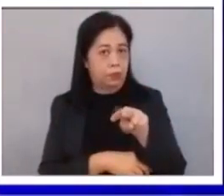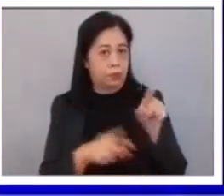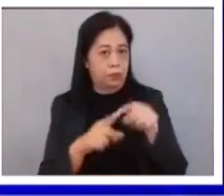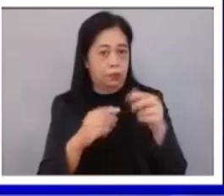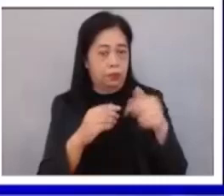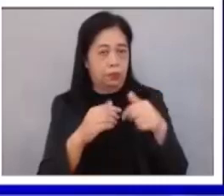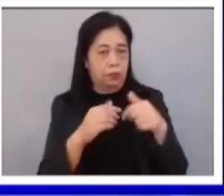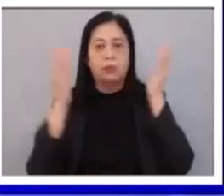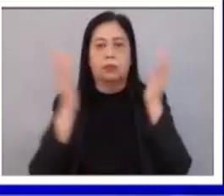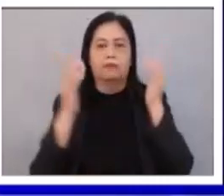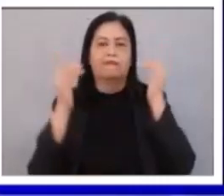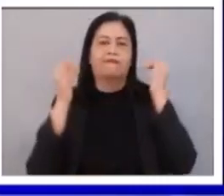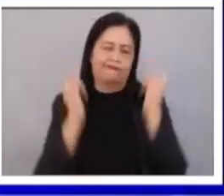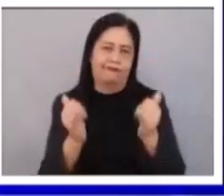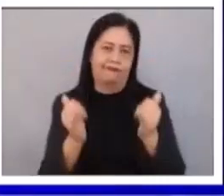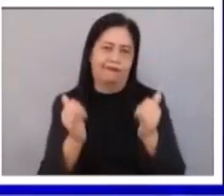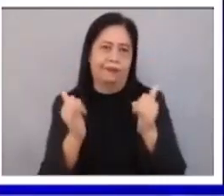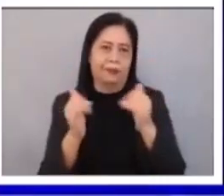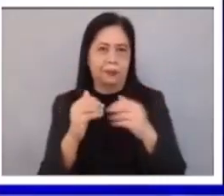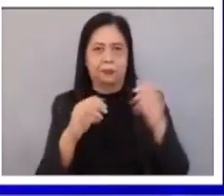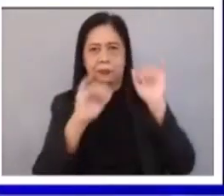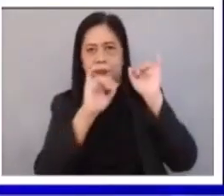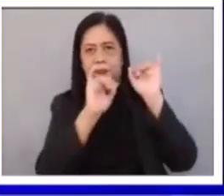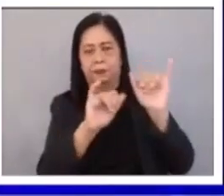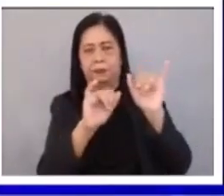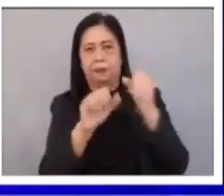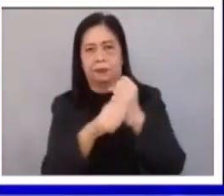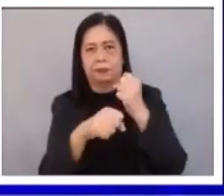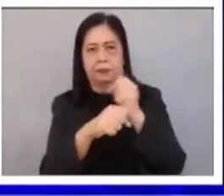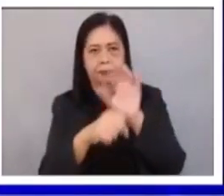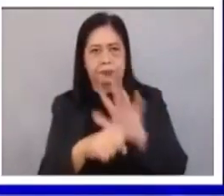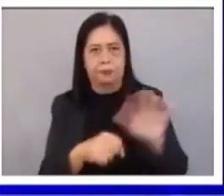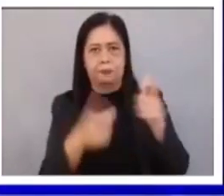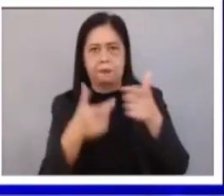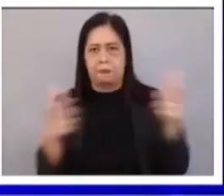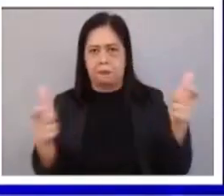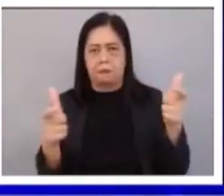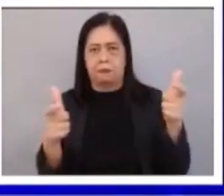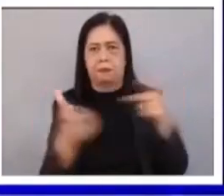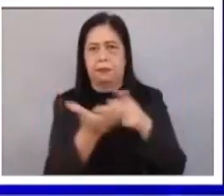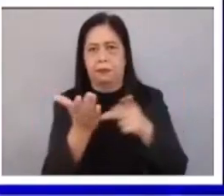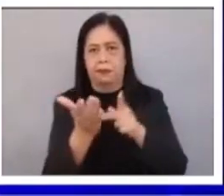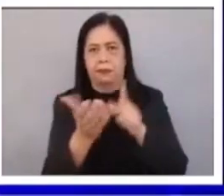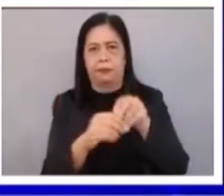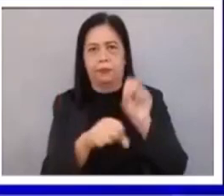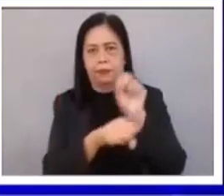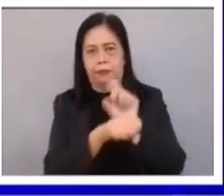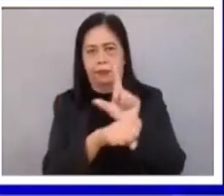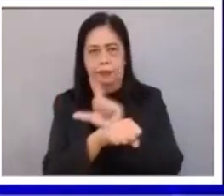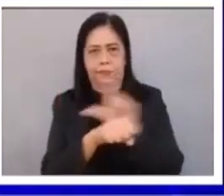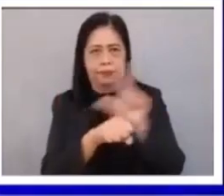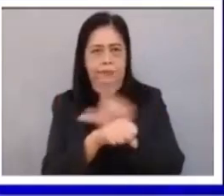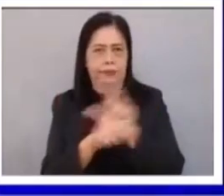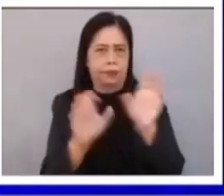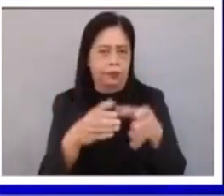rin ang nananatiling bumubuo sa may pinakamalaking bahagi ng labor force na may